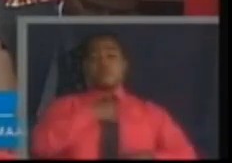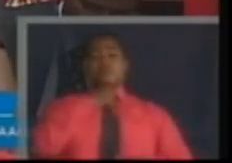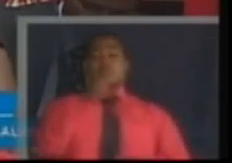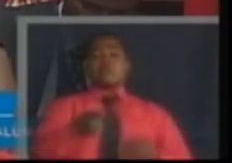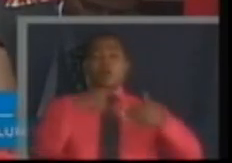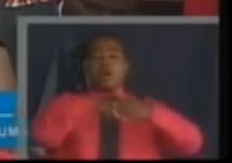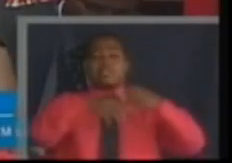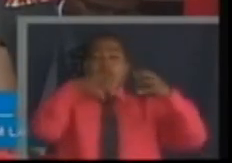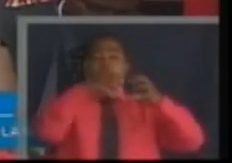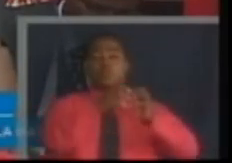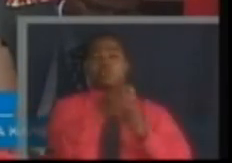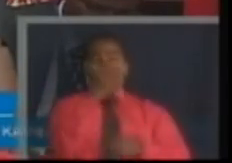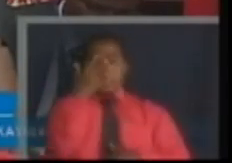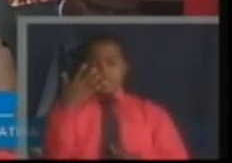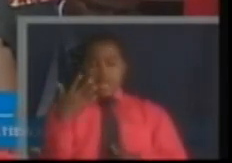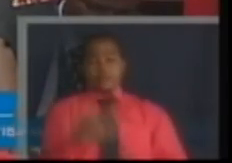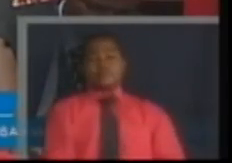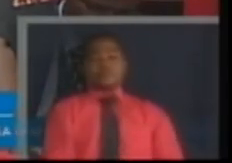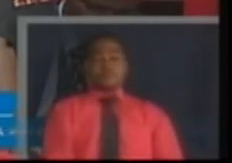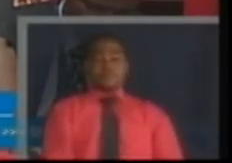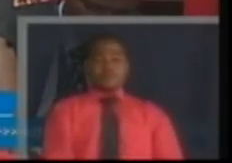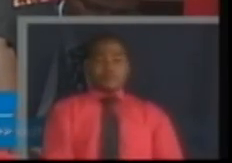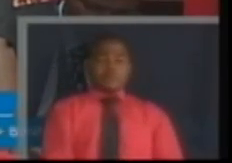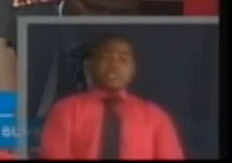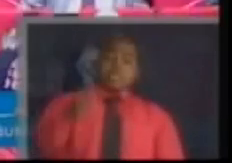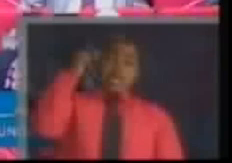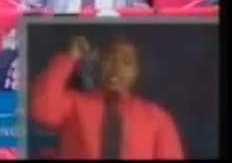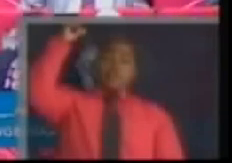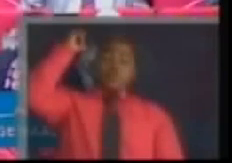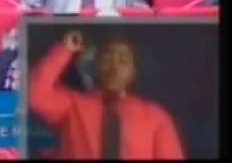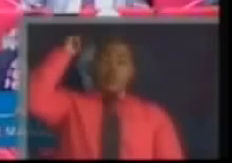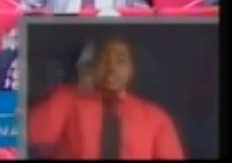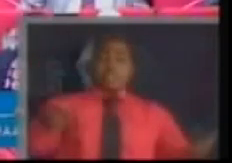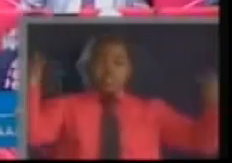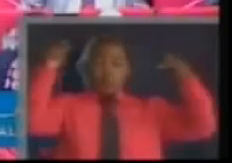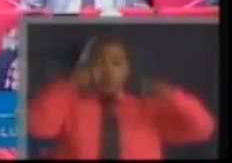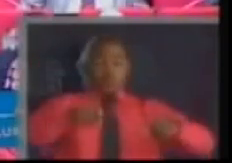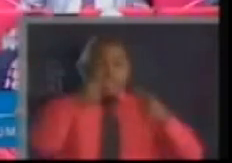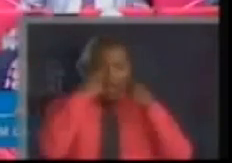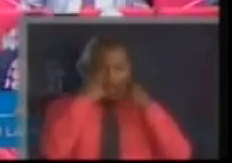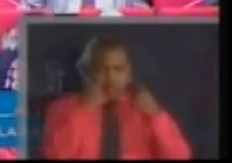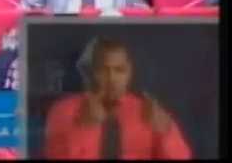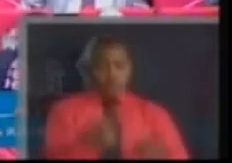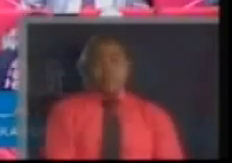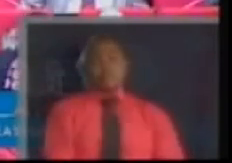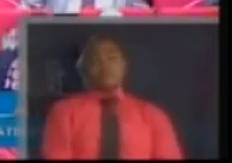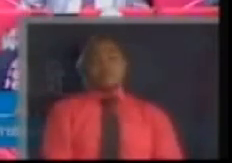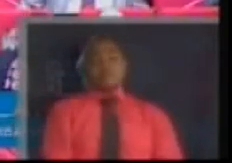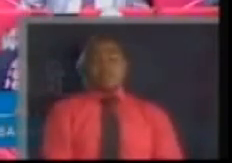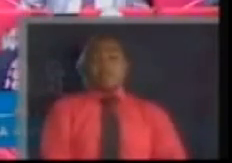5. Na jana nimehudhuria, nimeshuhudia baadhi ya